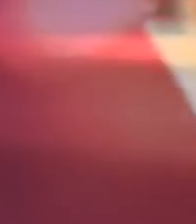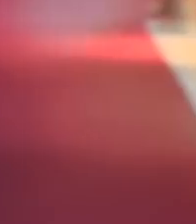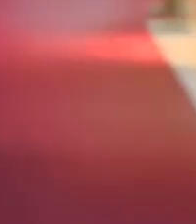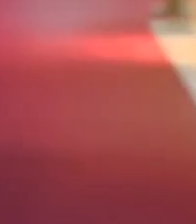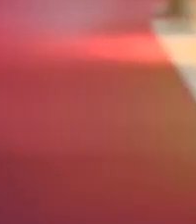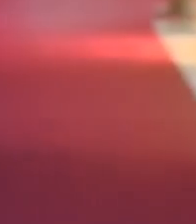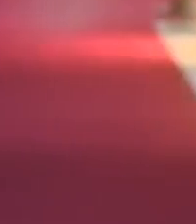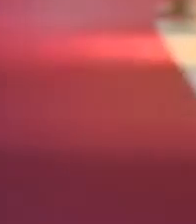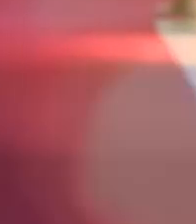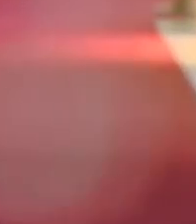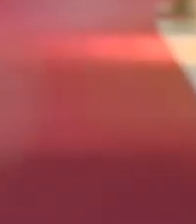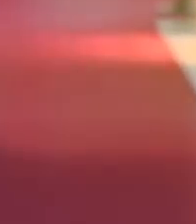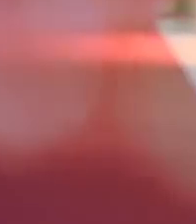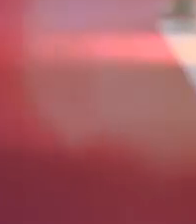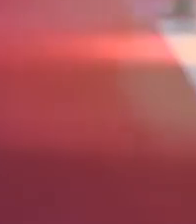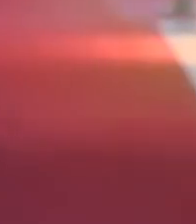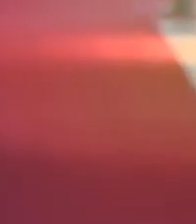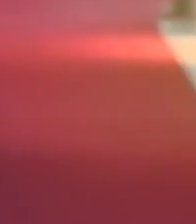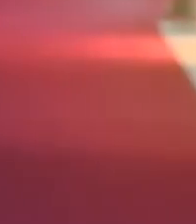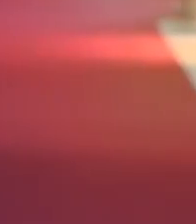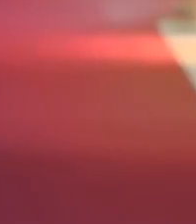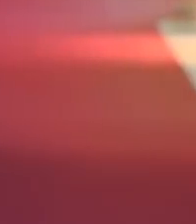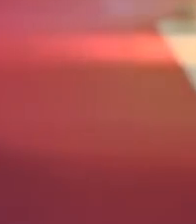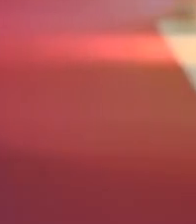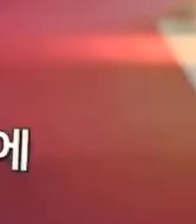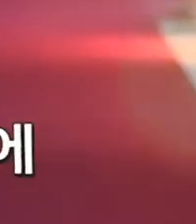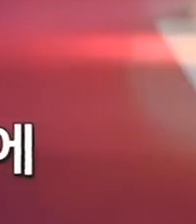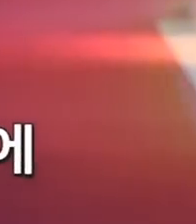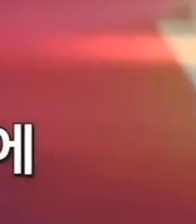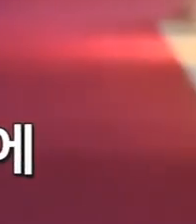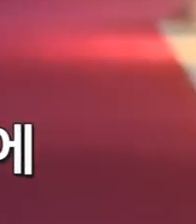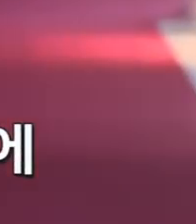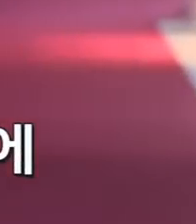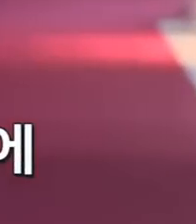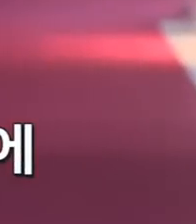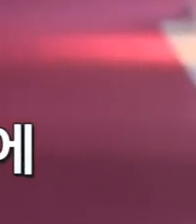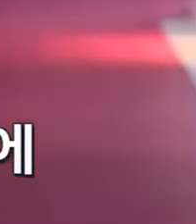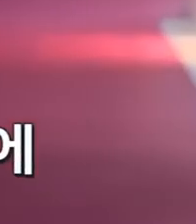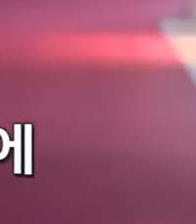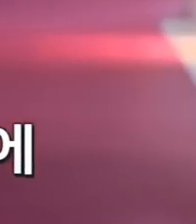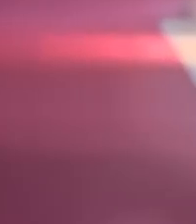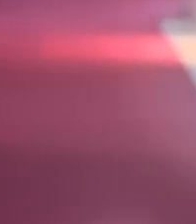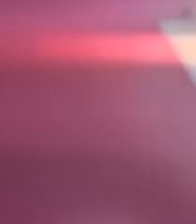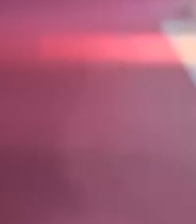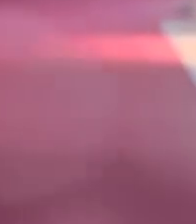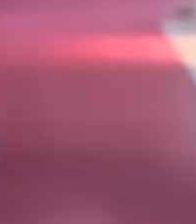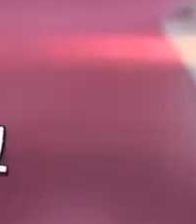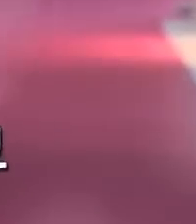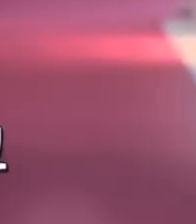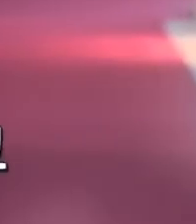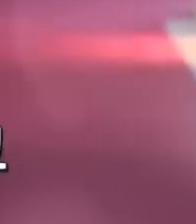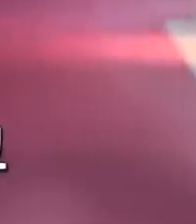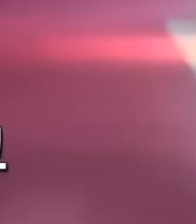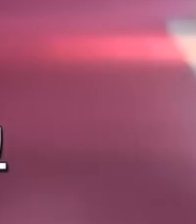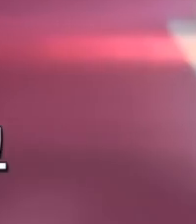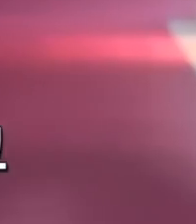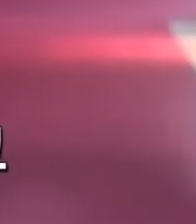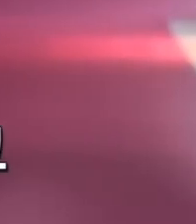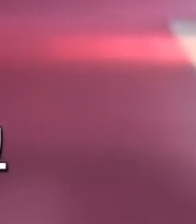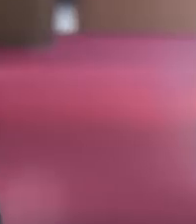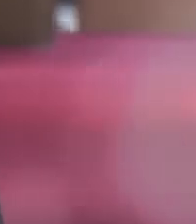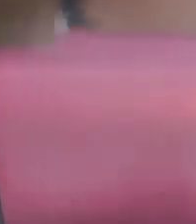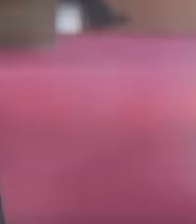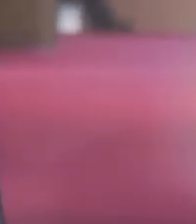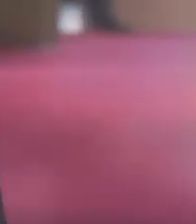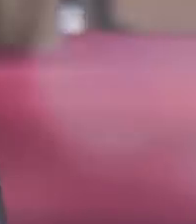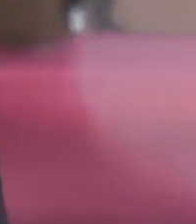오늘 상정할 안건이 없고 의사일정 합의가 되지 않았기 때문에 오늘 본회의를 열어서는 안